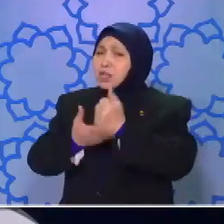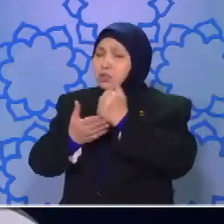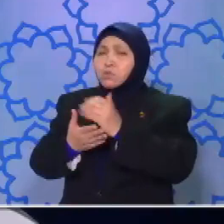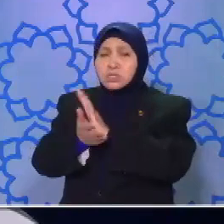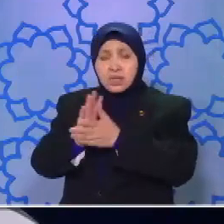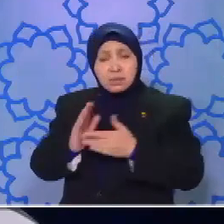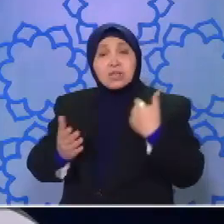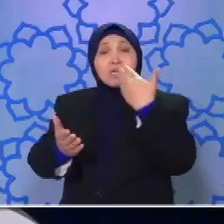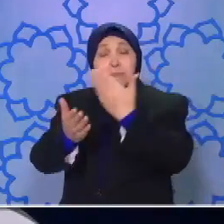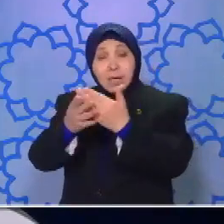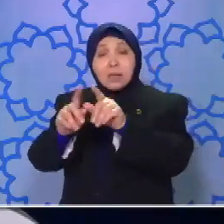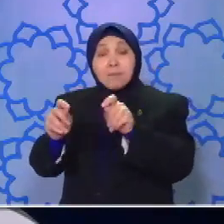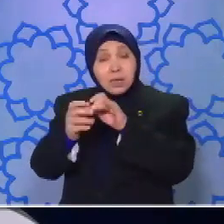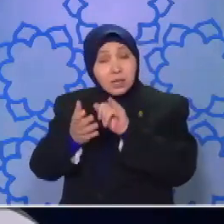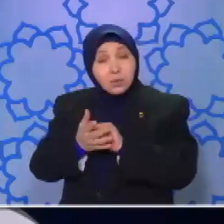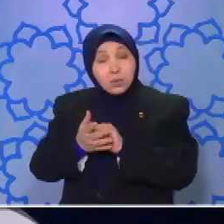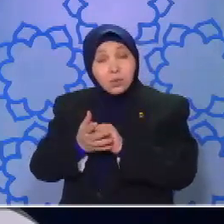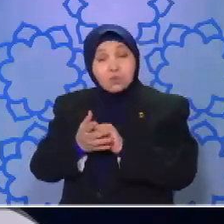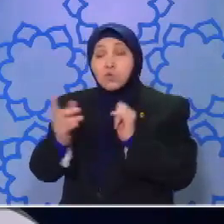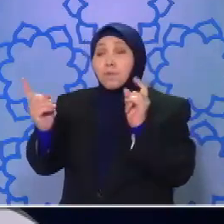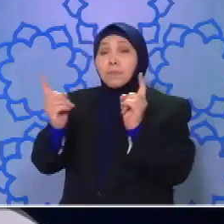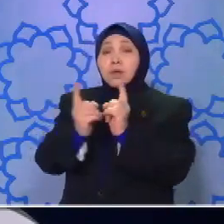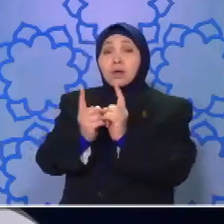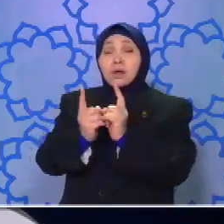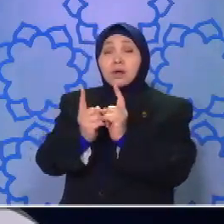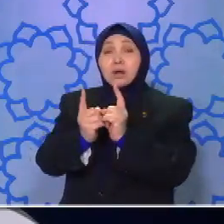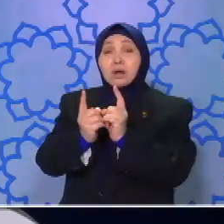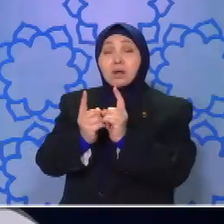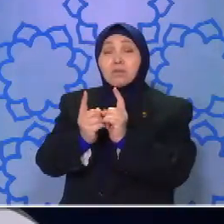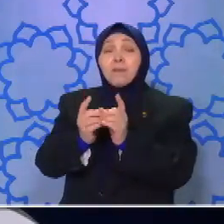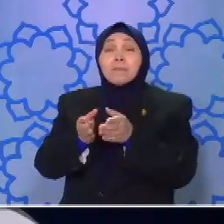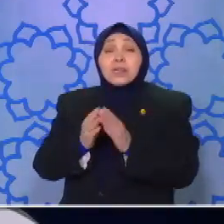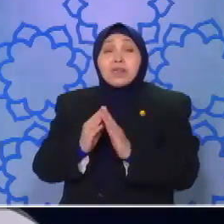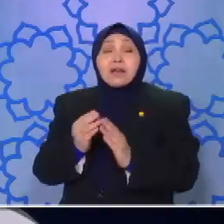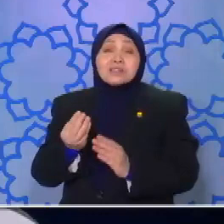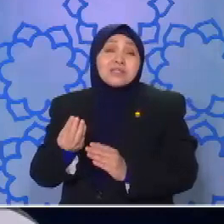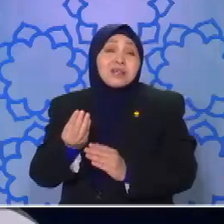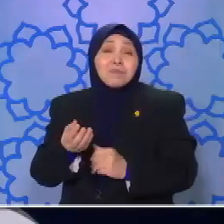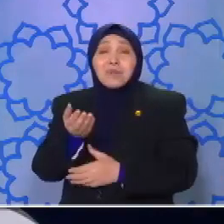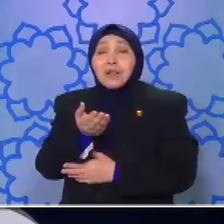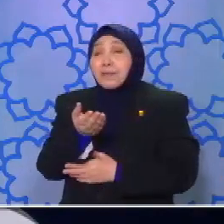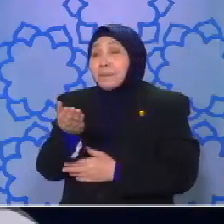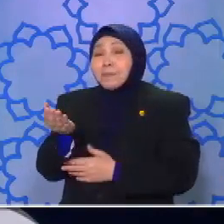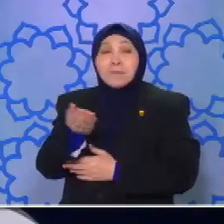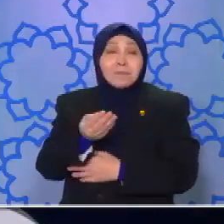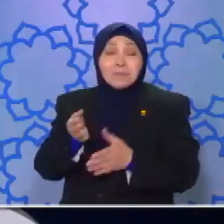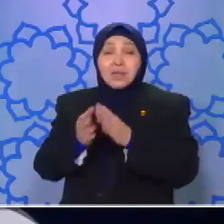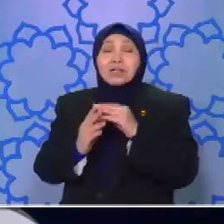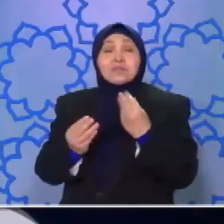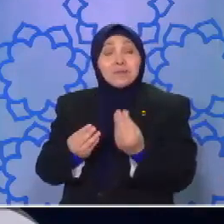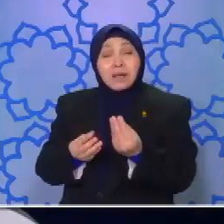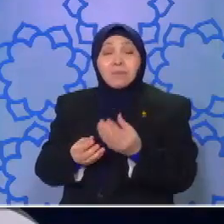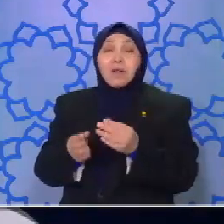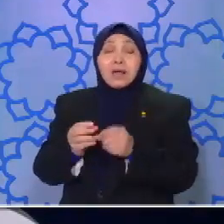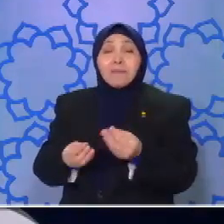tempat itu, mereka berjumpa dan mereka minta sedikitlah, ya, istat'ama ahlaha, agar